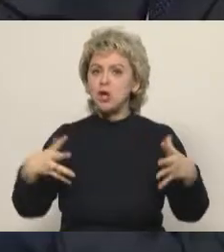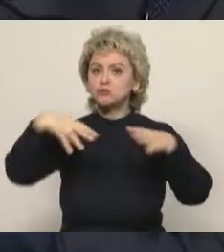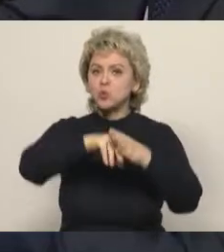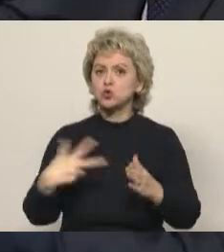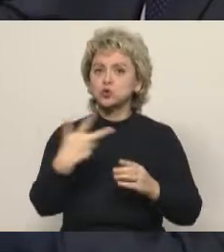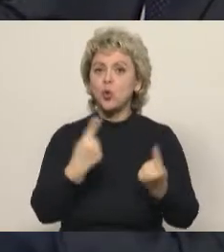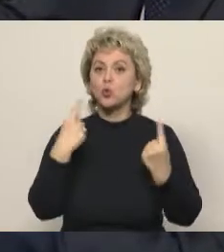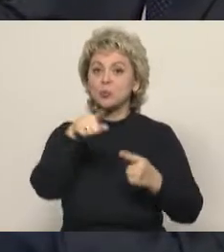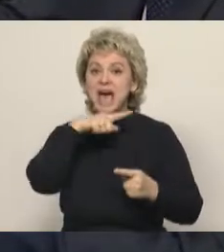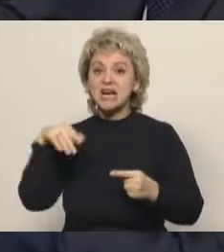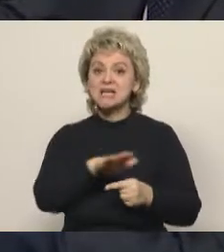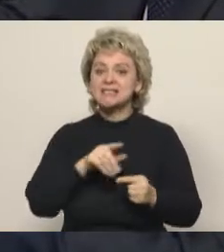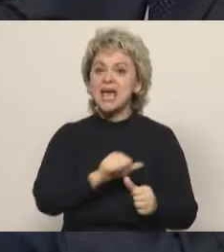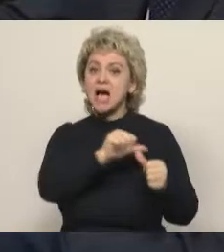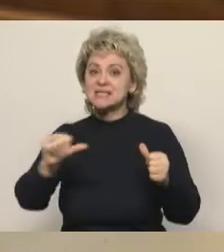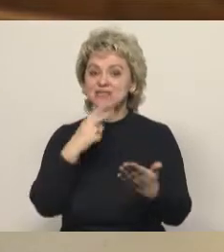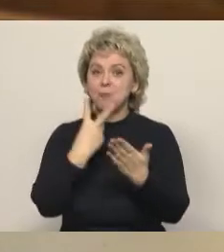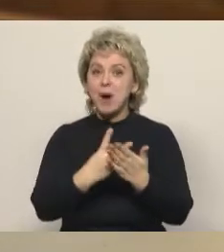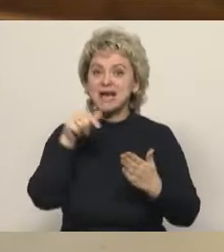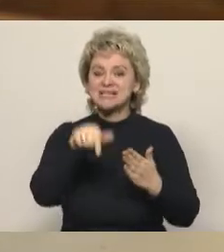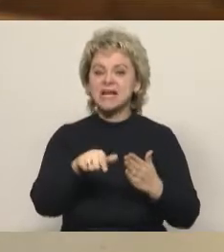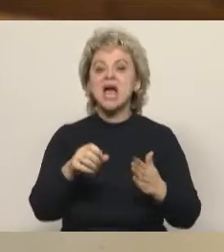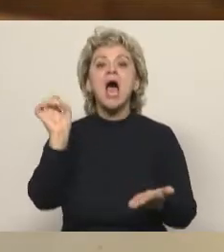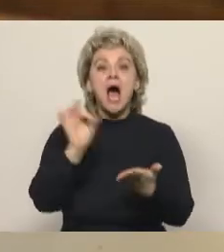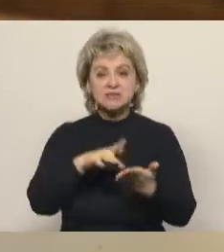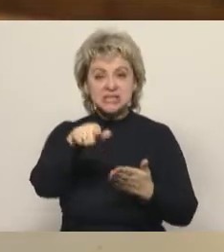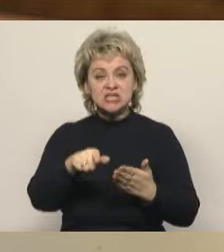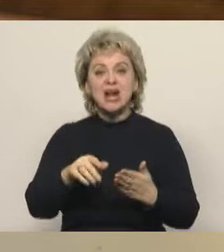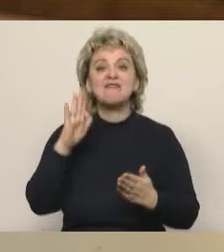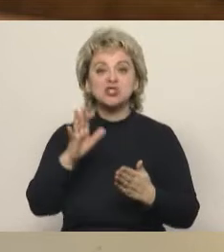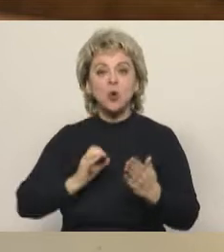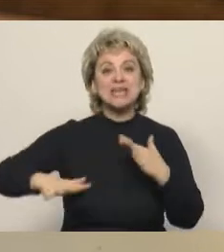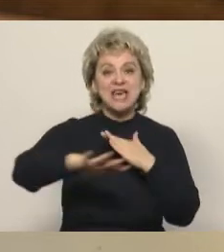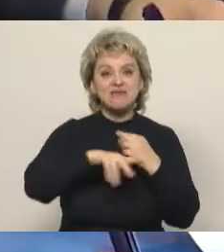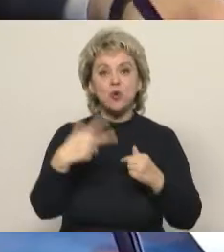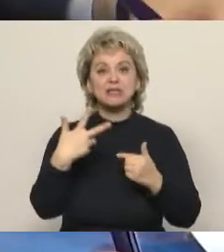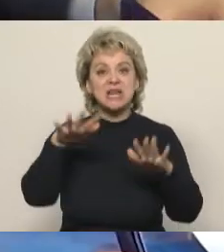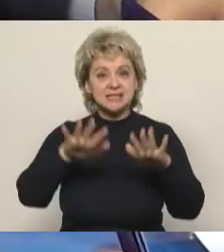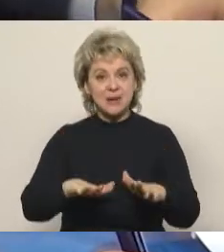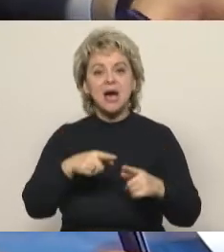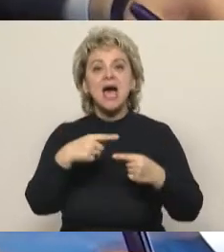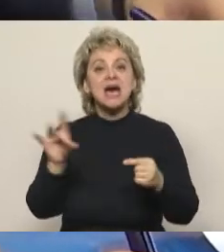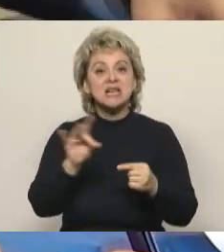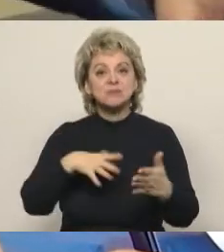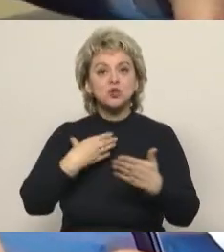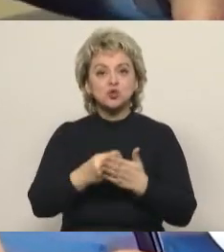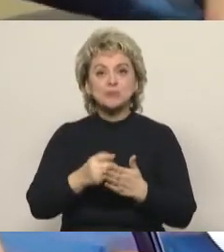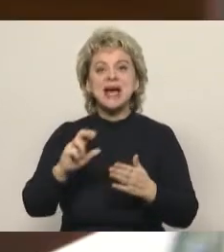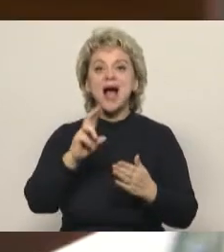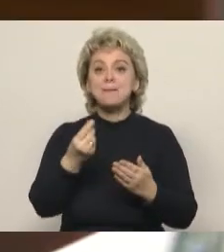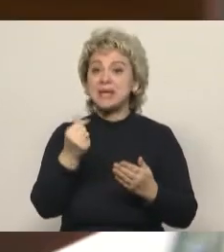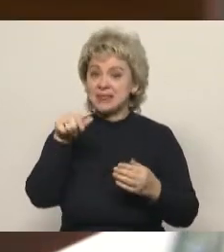тройку крупнейших в России по основным показателям, а в Центральной и Восточной Европе на 3-м месте по размеру собственного